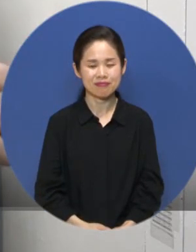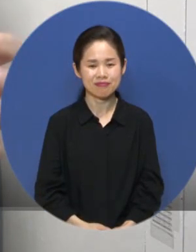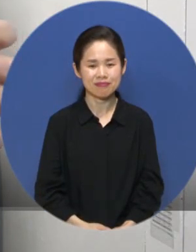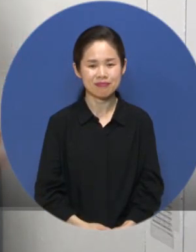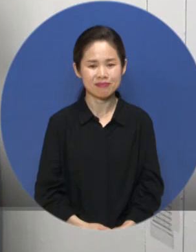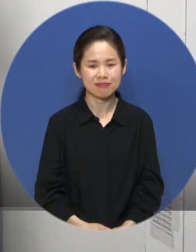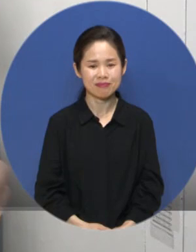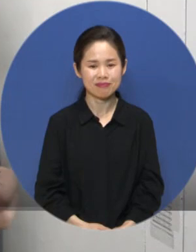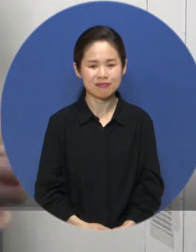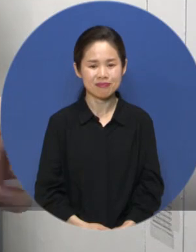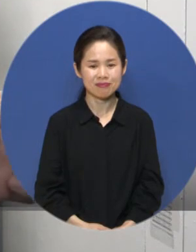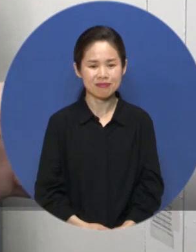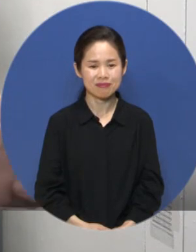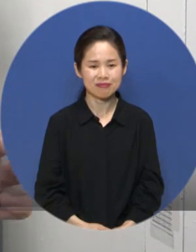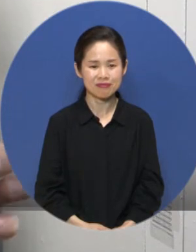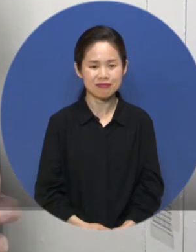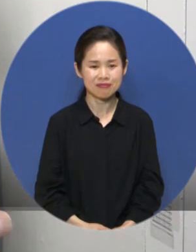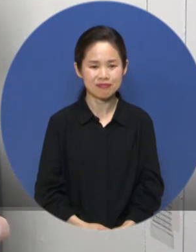못 갔어요.